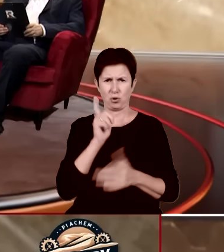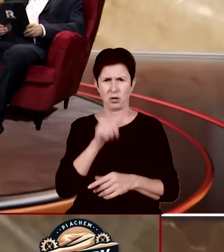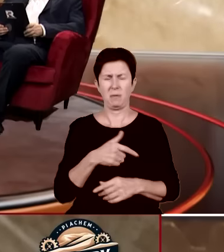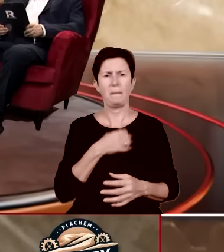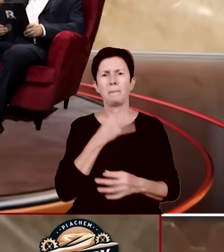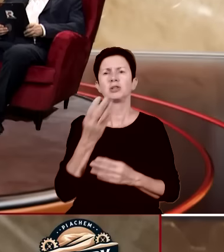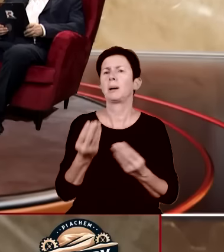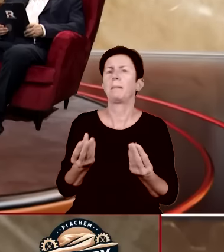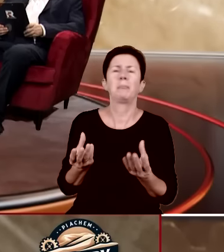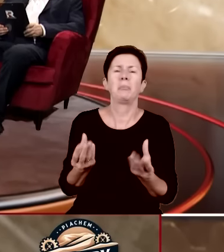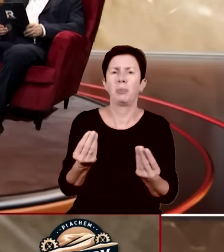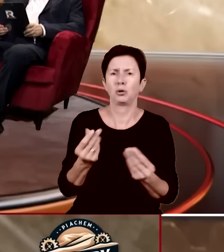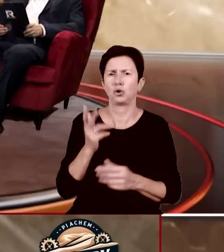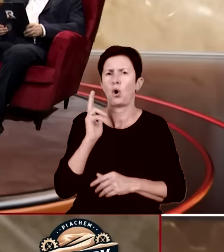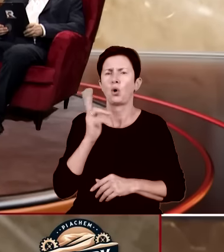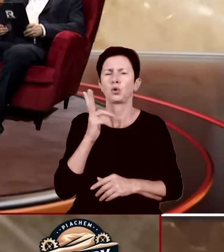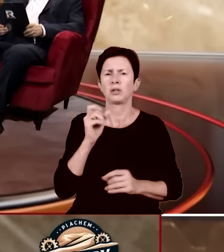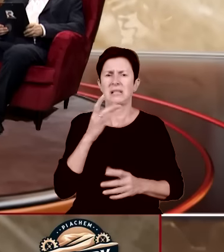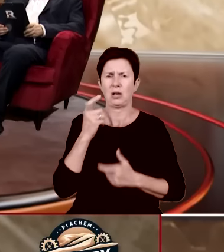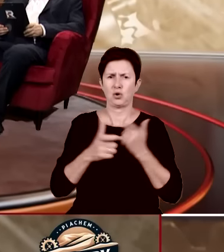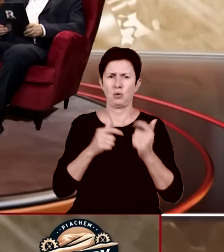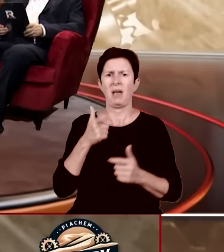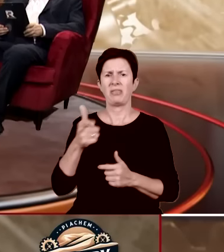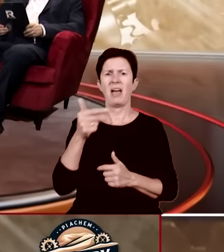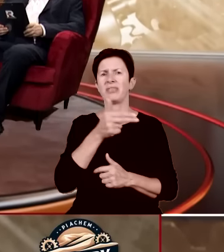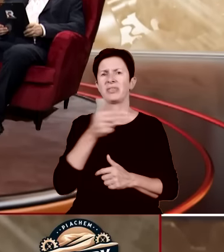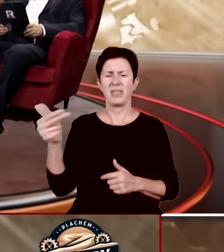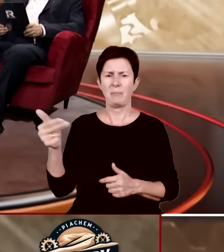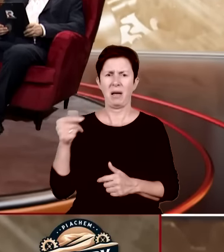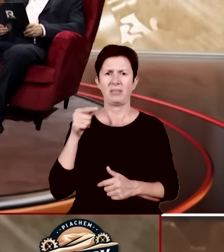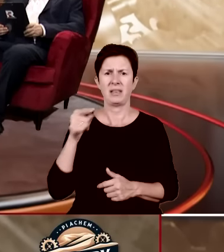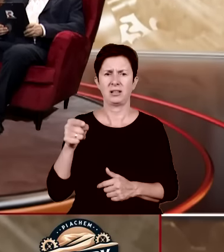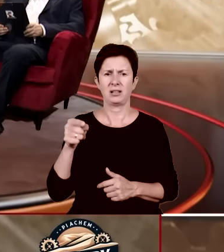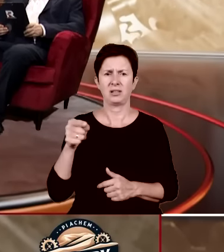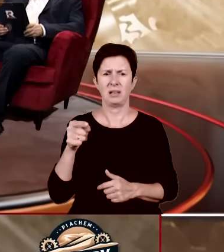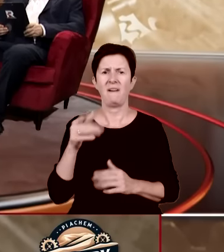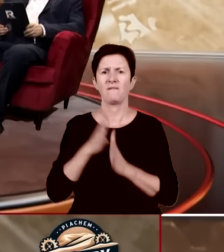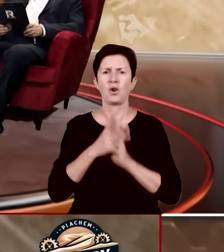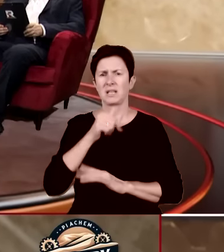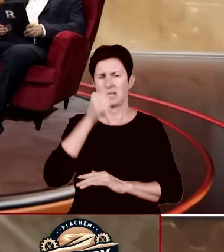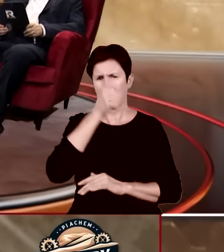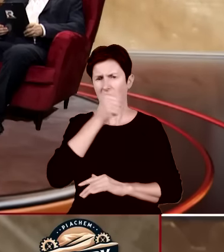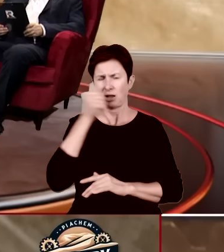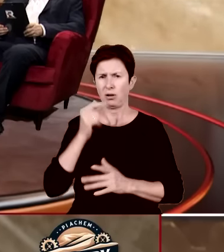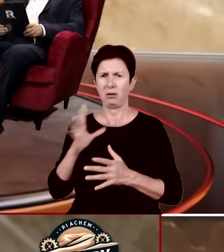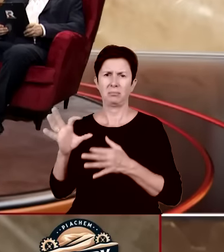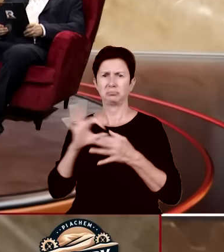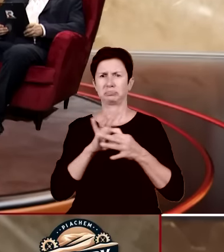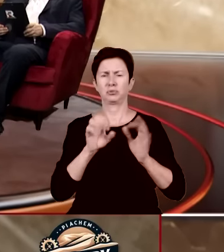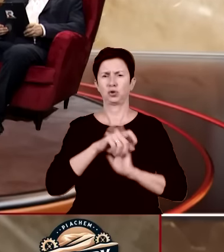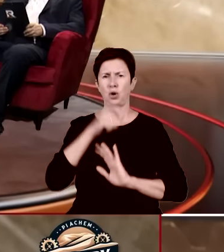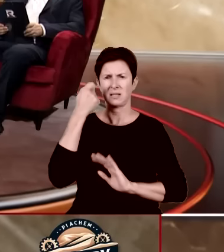Po co ktoś przykleił ten temat, tą wojnę z katolikami do igrzysk olimpijskich, do